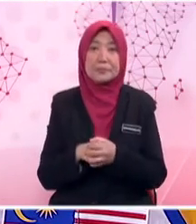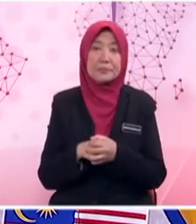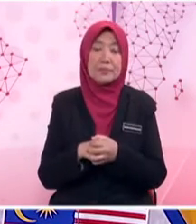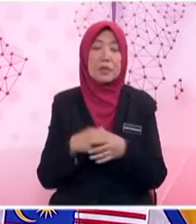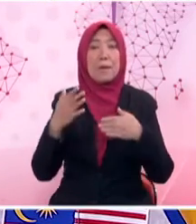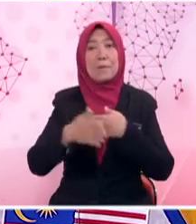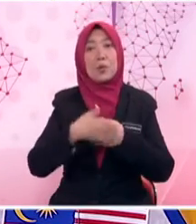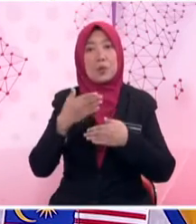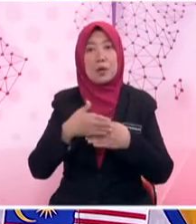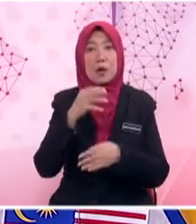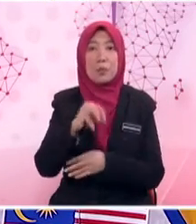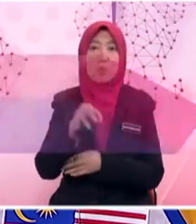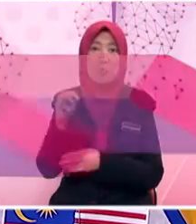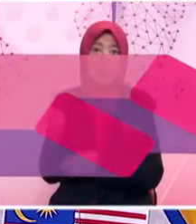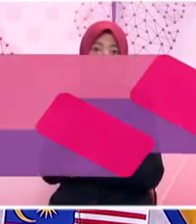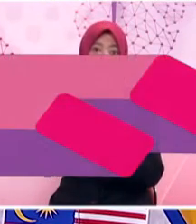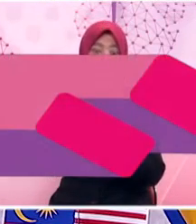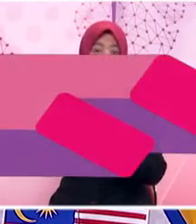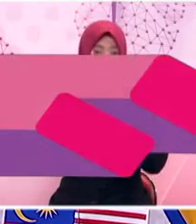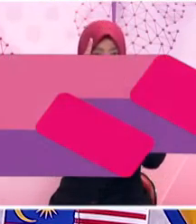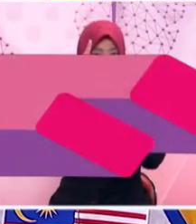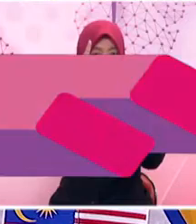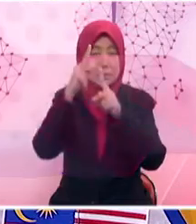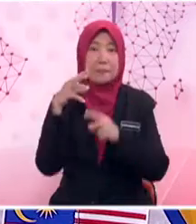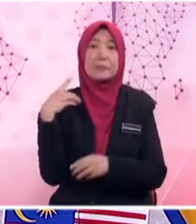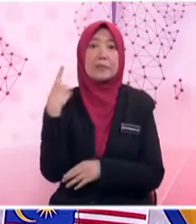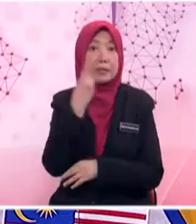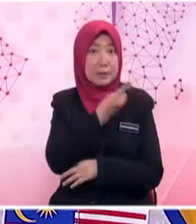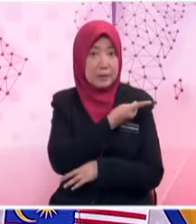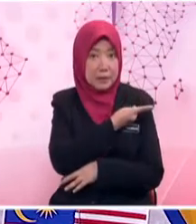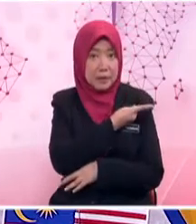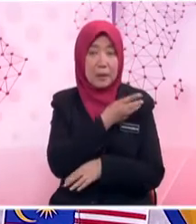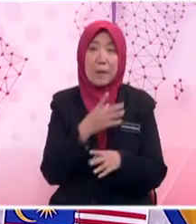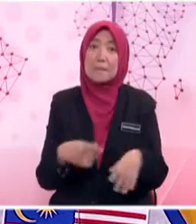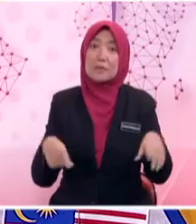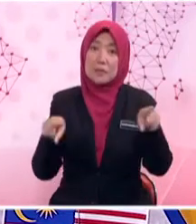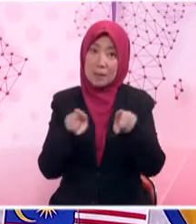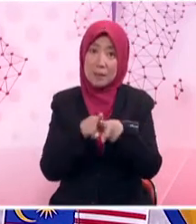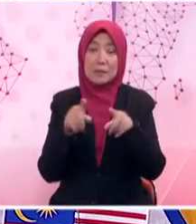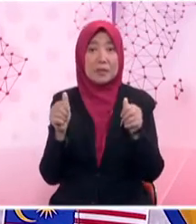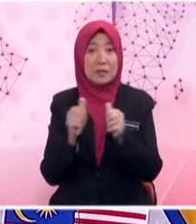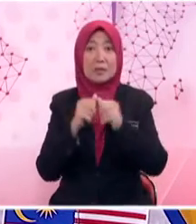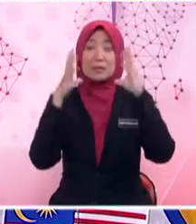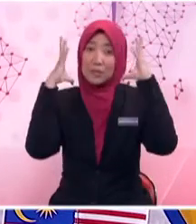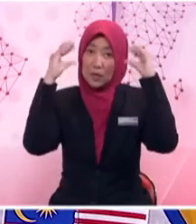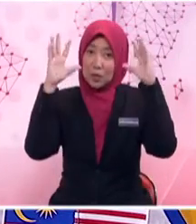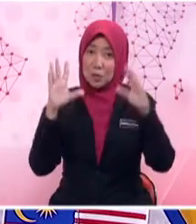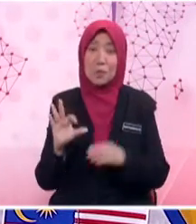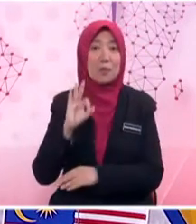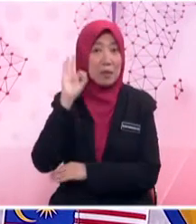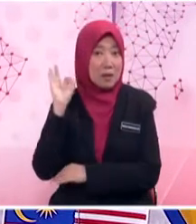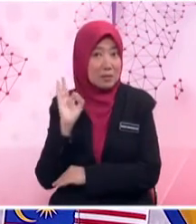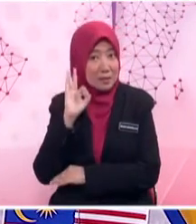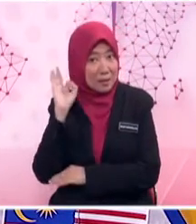memudahkan murid-murid yang berkeperluan khas ini, kita sebenarnya turut bersama dengan Cikgu Nur Farazilah